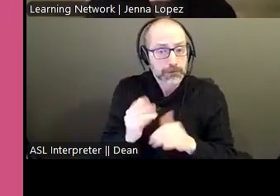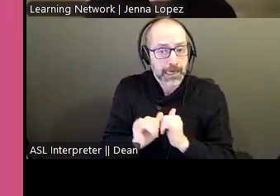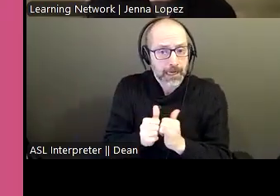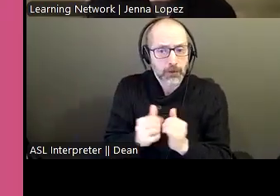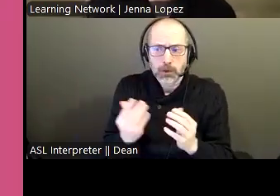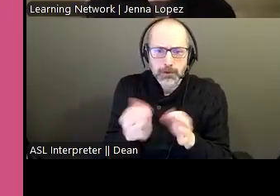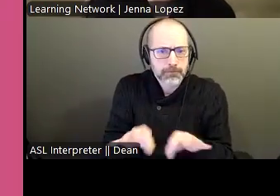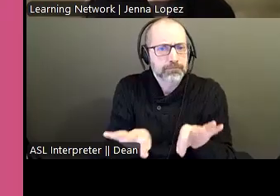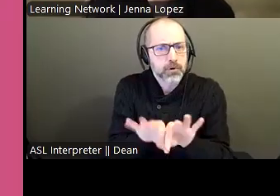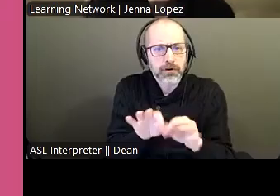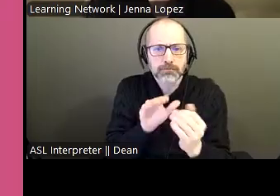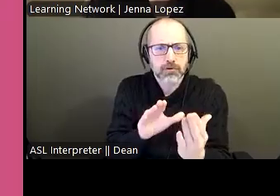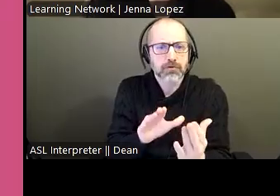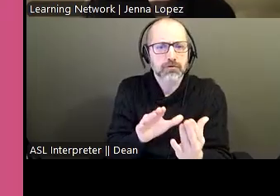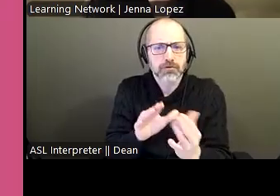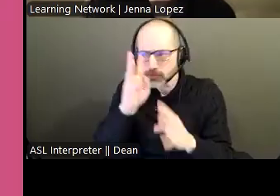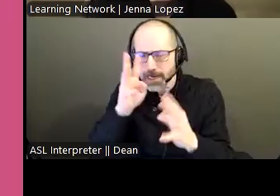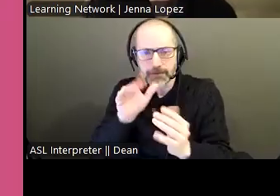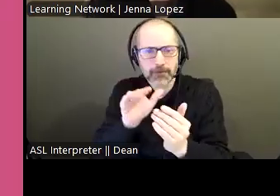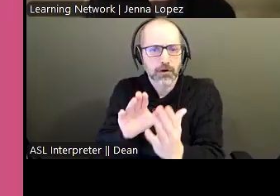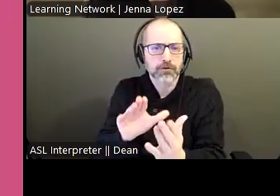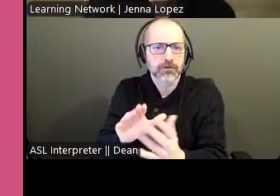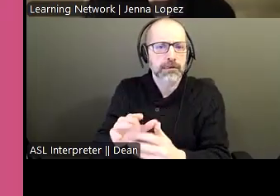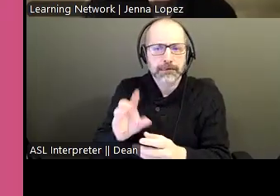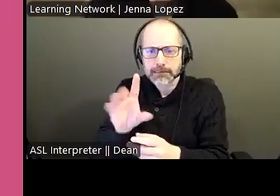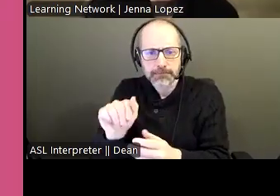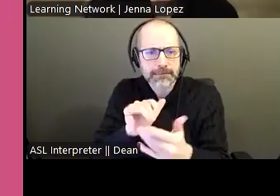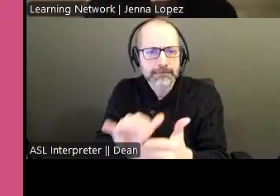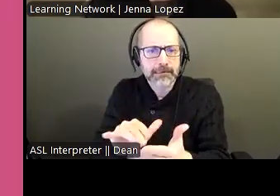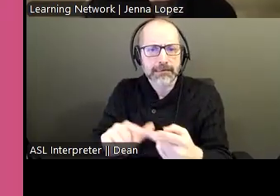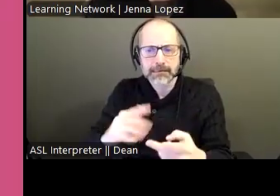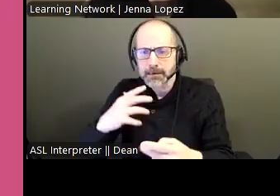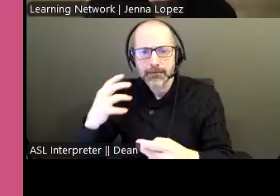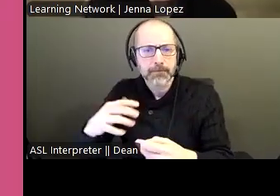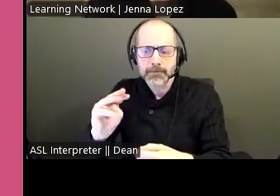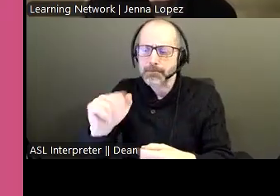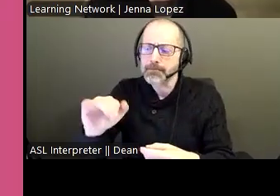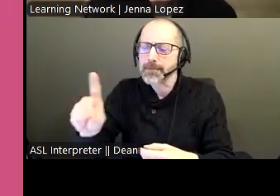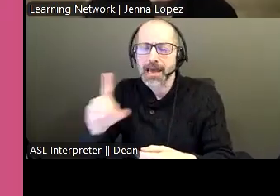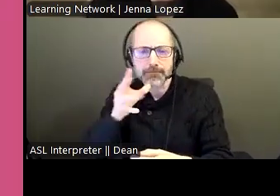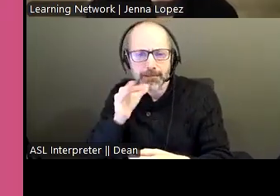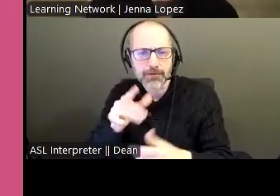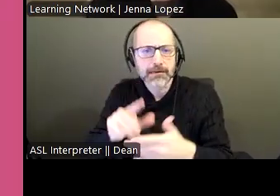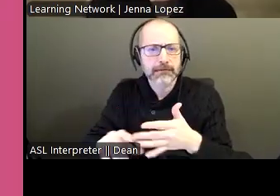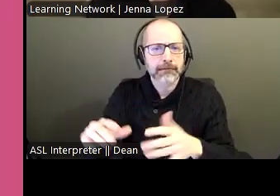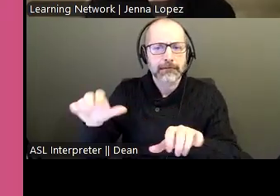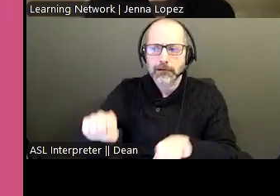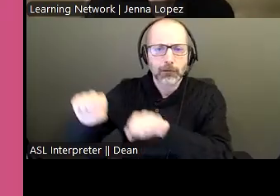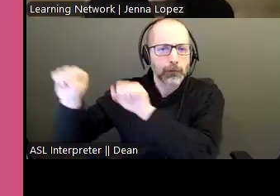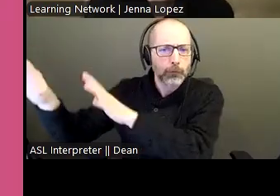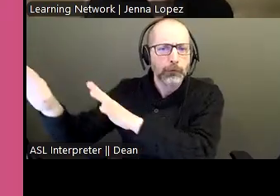l'aide d'approches critiques et créatives, notamment des études critiques sur le handicap, le MAD Mothering, les études